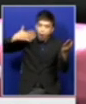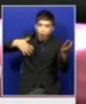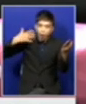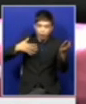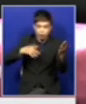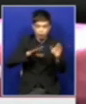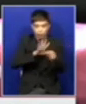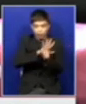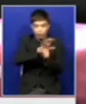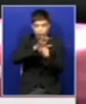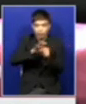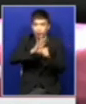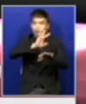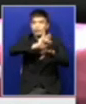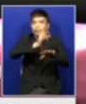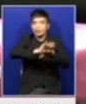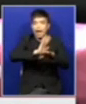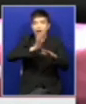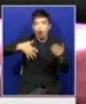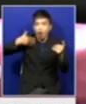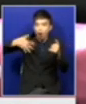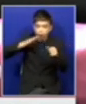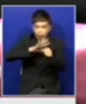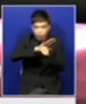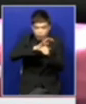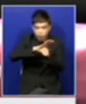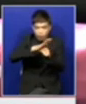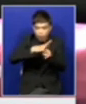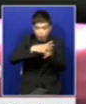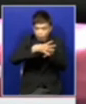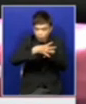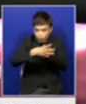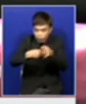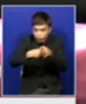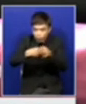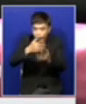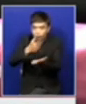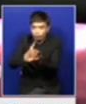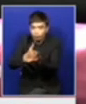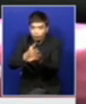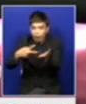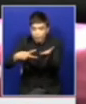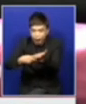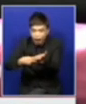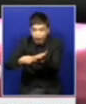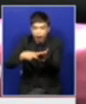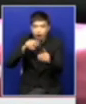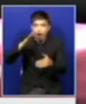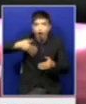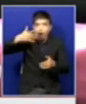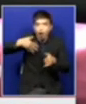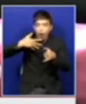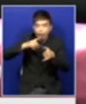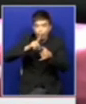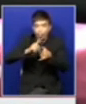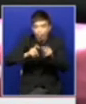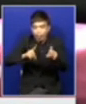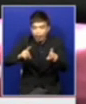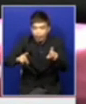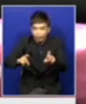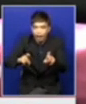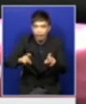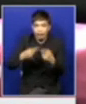ยธรรมชาติไม่ให้แพร่กระจายเหมือนในต่างประเทศแล้วก็ต้องชื่นชมพี่น้องประชาชนคนไทยที่มีความ